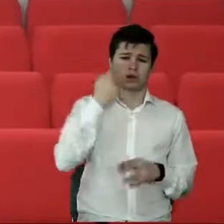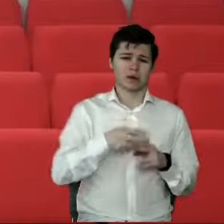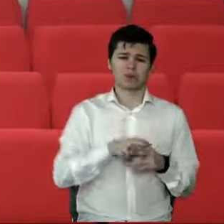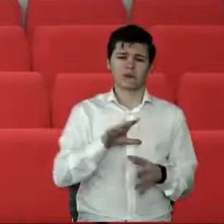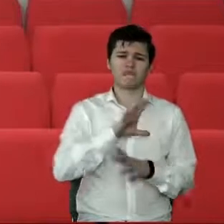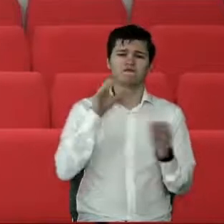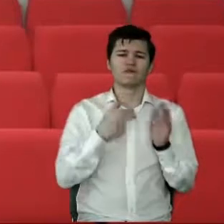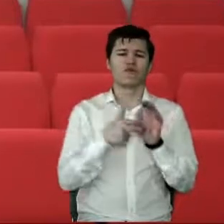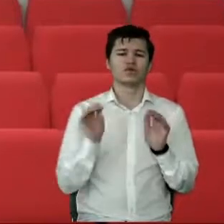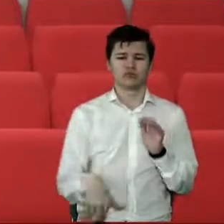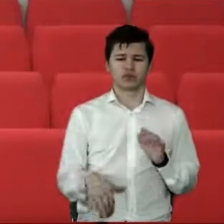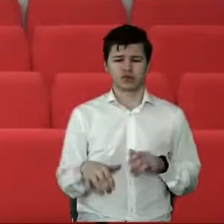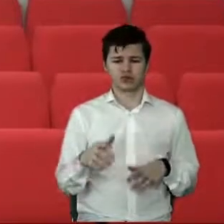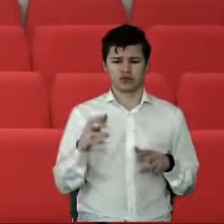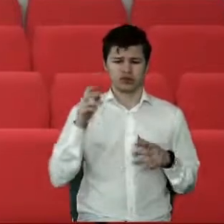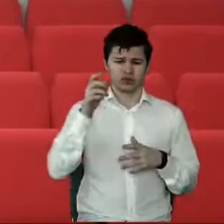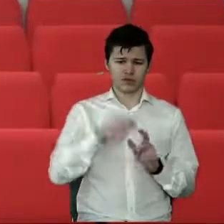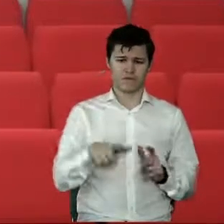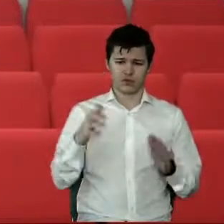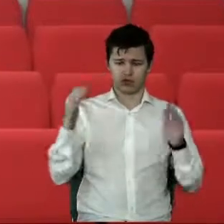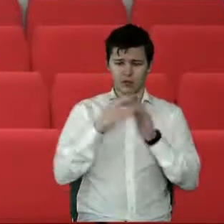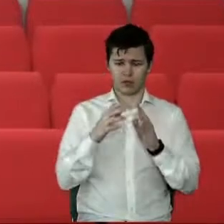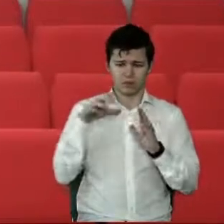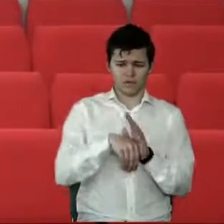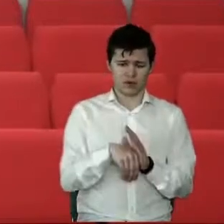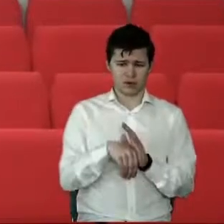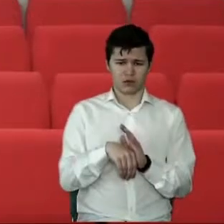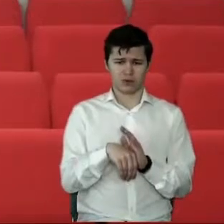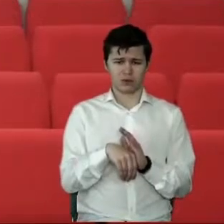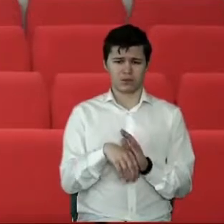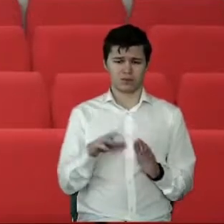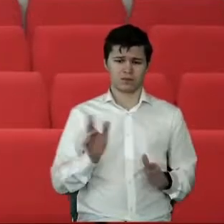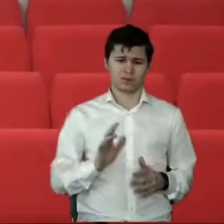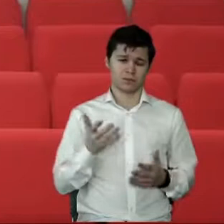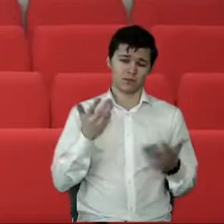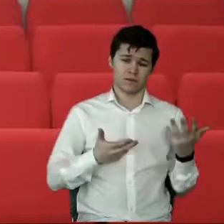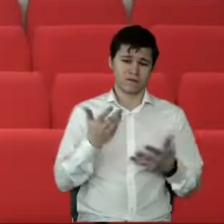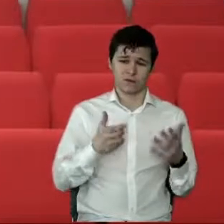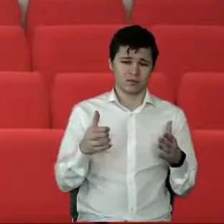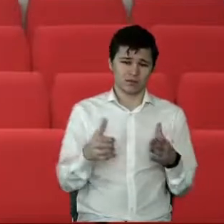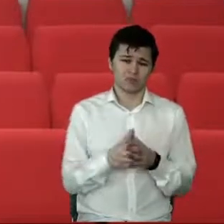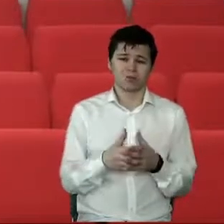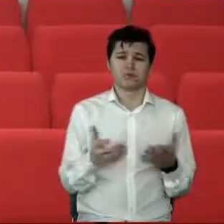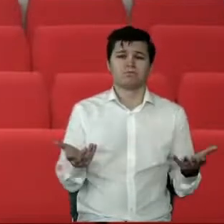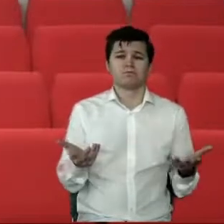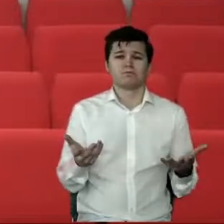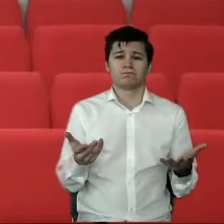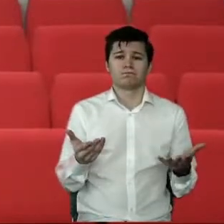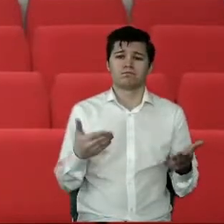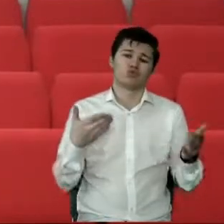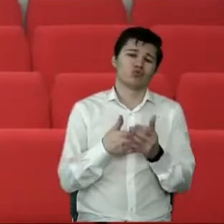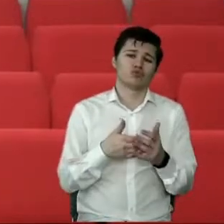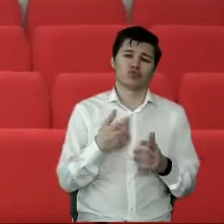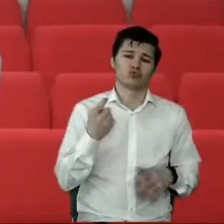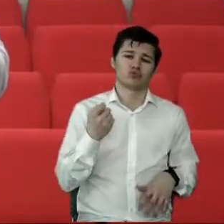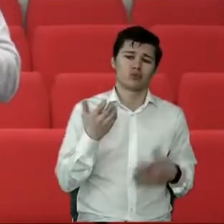были собраны в одном небольшом доме, куда пришел потом Петр после того, как его отпустили. Нет, там было какое-то ограниченное количество